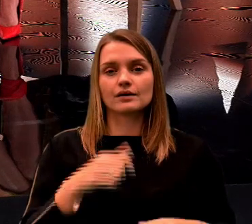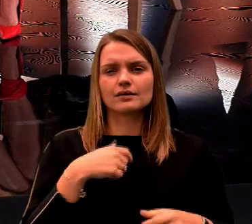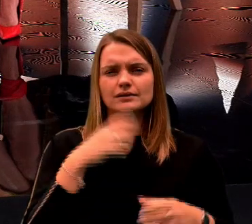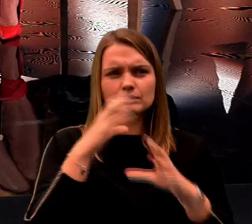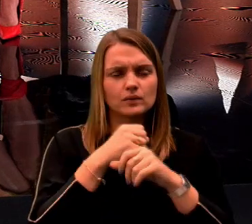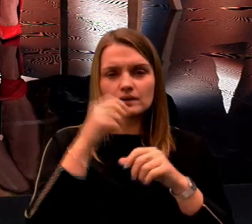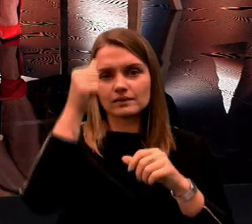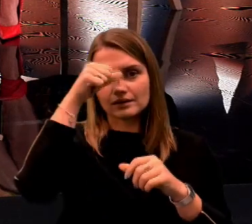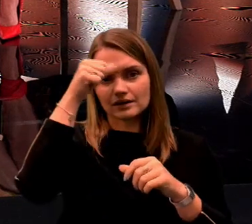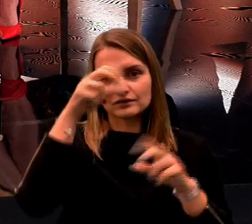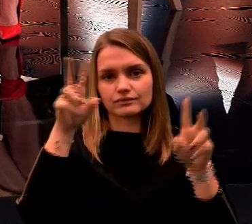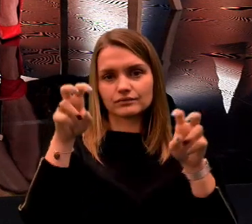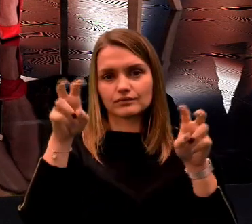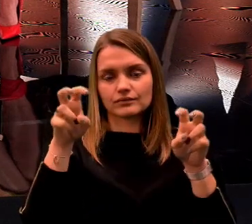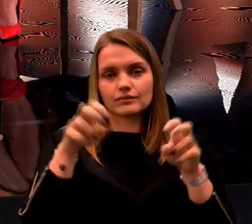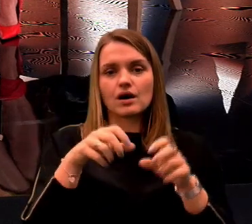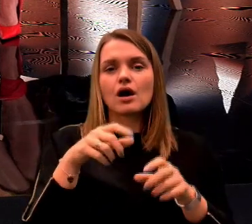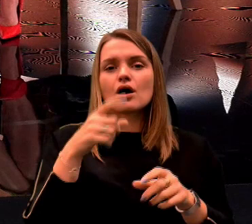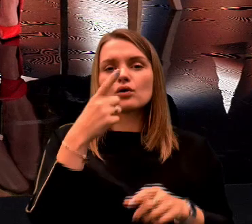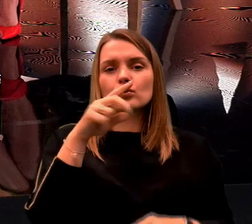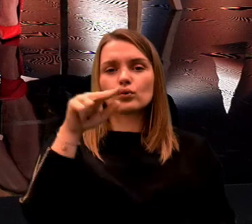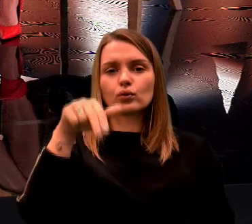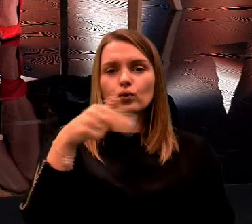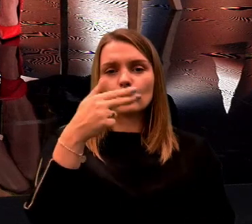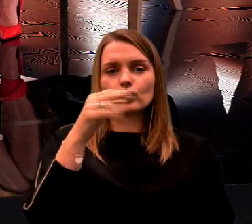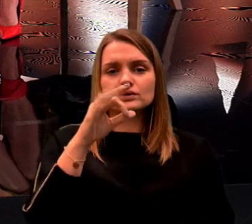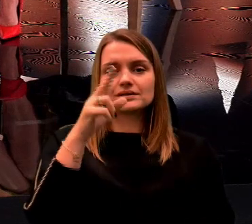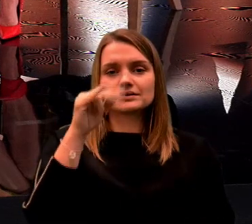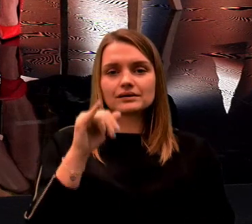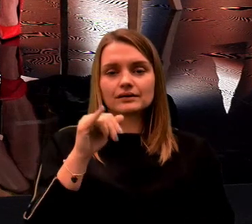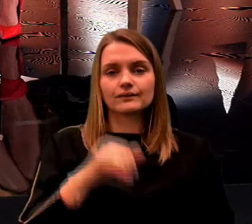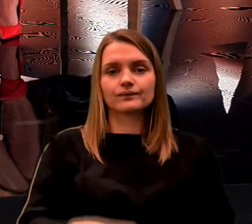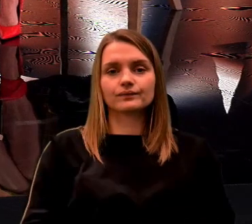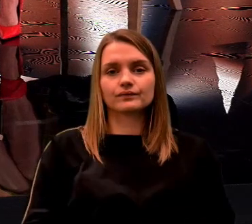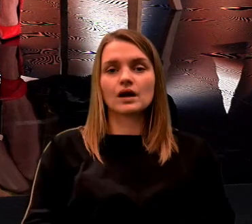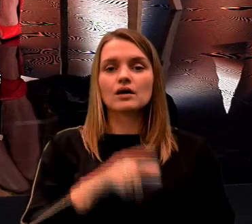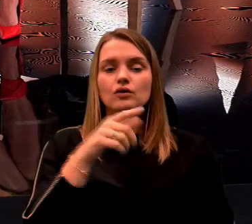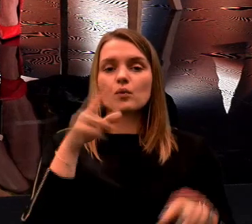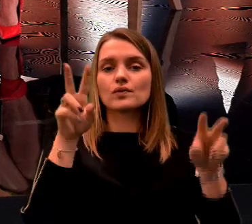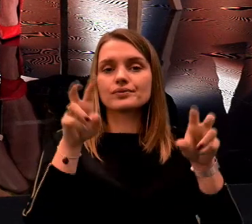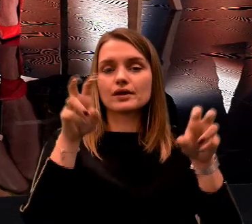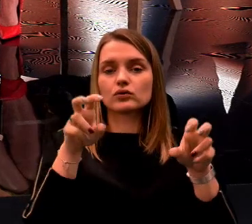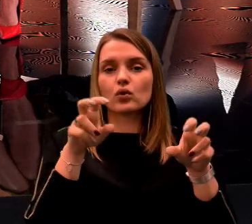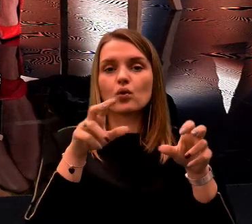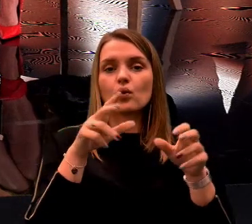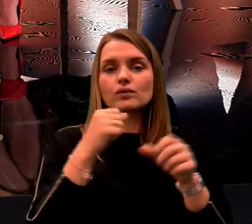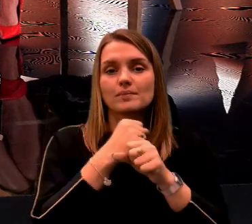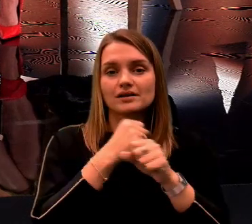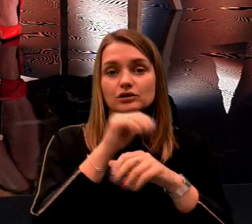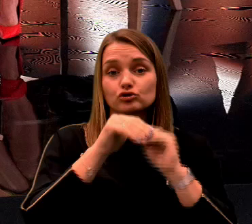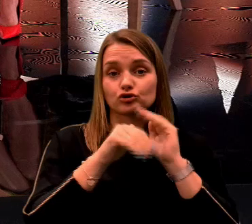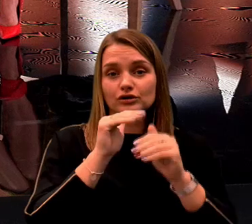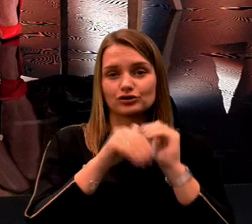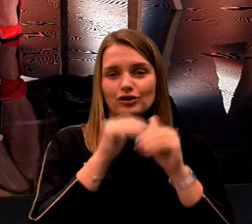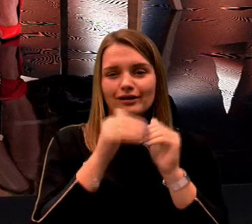nazwy, ponieważ jest to po duńsku, ale tłumacząc na polski nazywa się to praco szczęście. Jest to taki zlepek słów